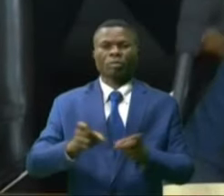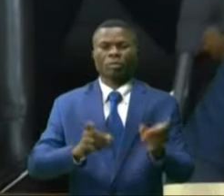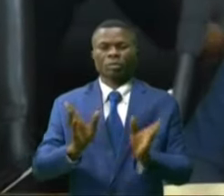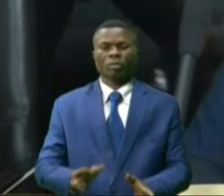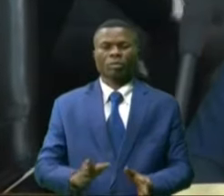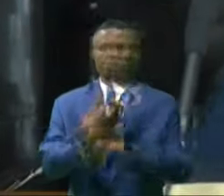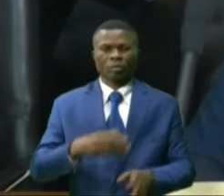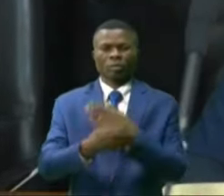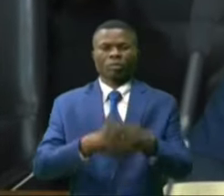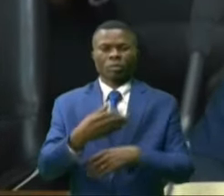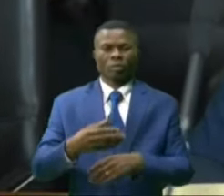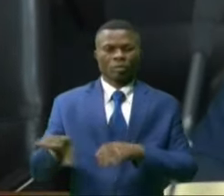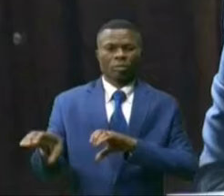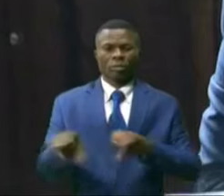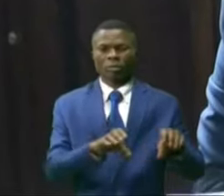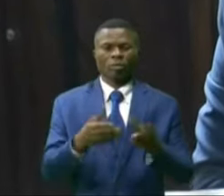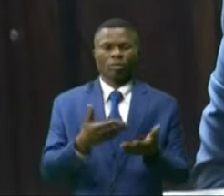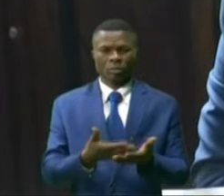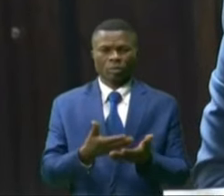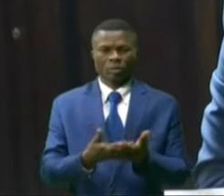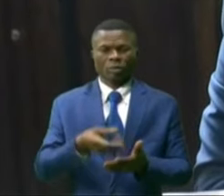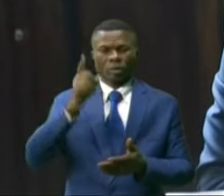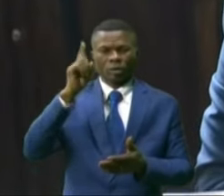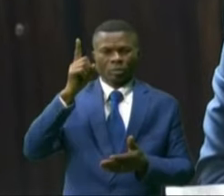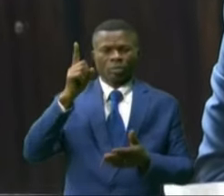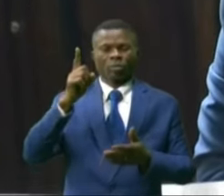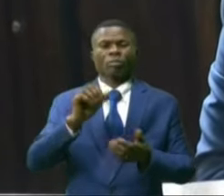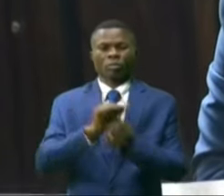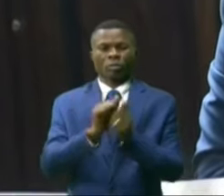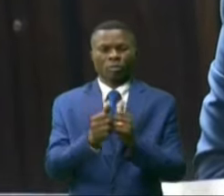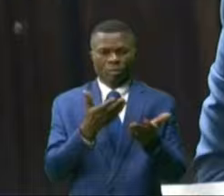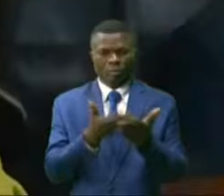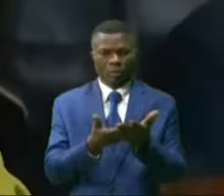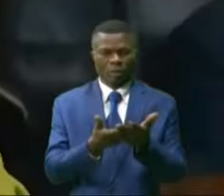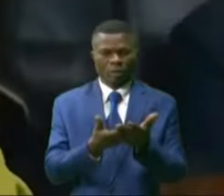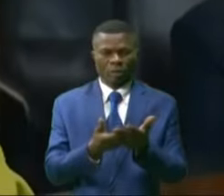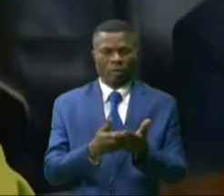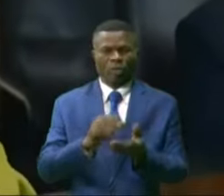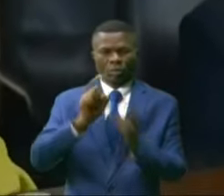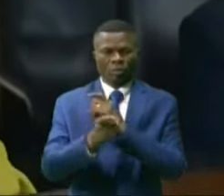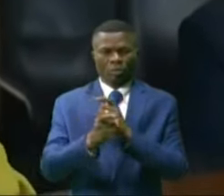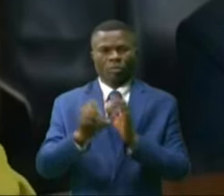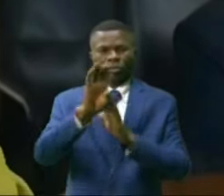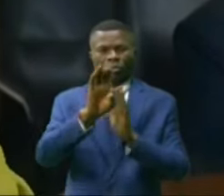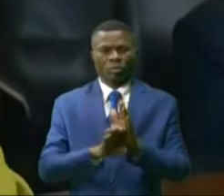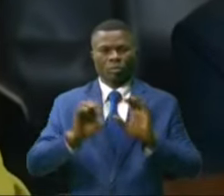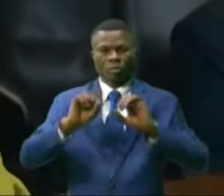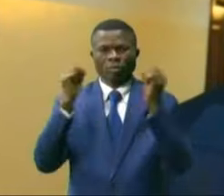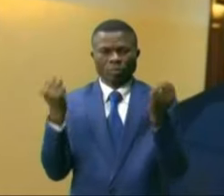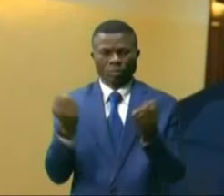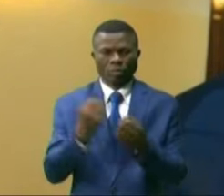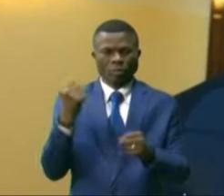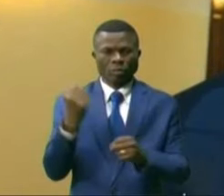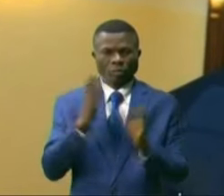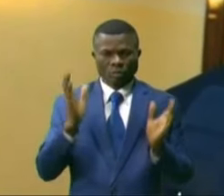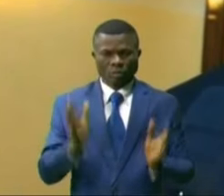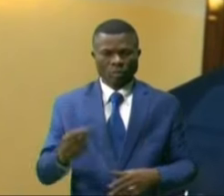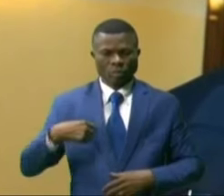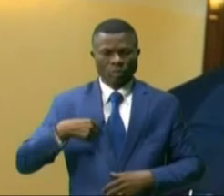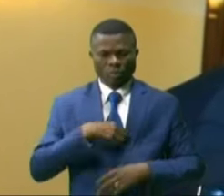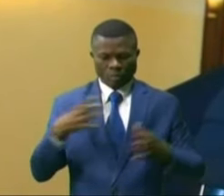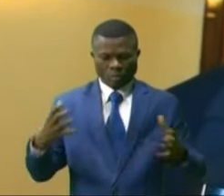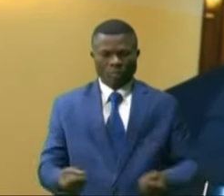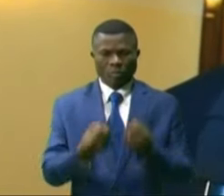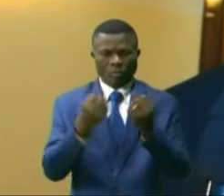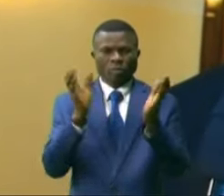la réalisation d'activités. Les premiers défis restent l'amélioration des conditions sociales. Nous avons trouvé